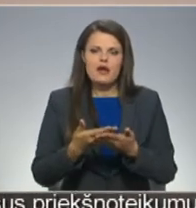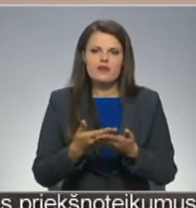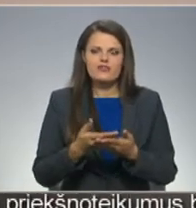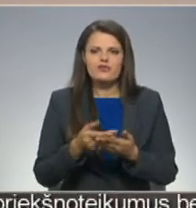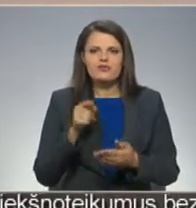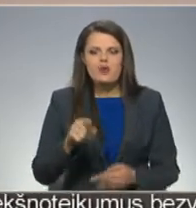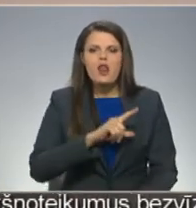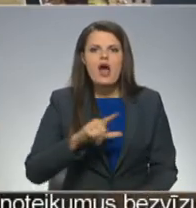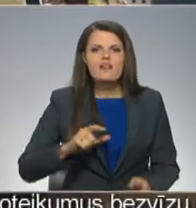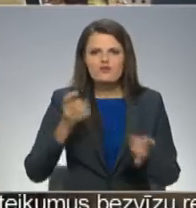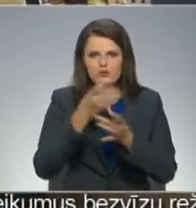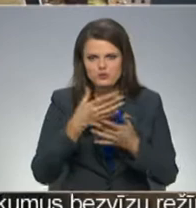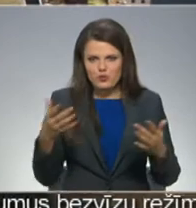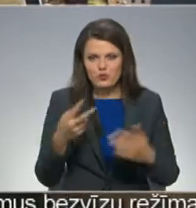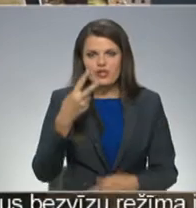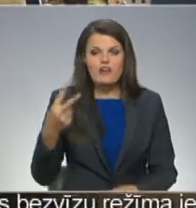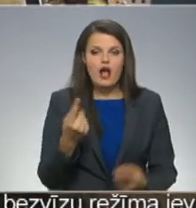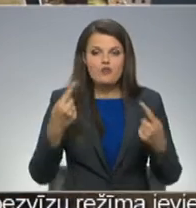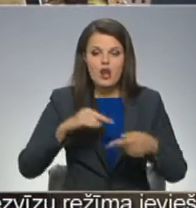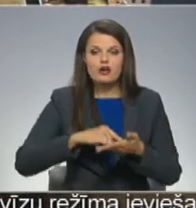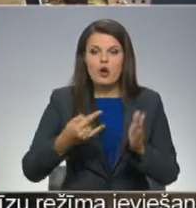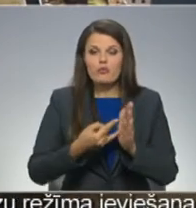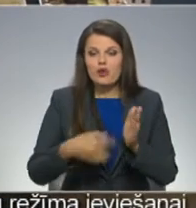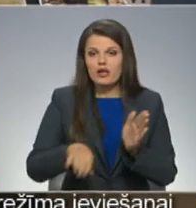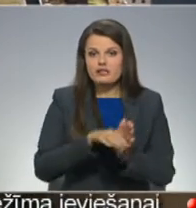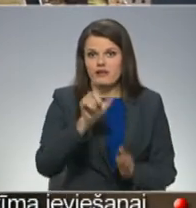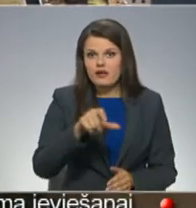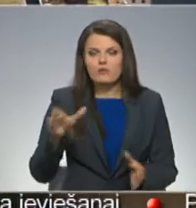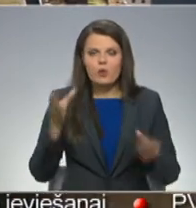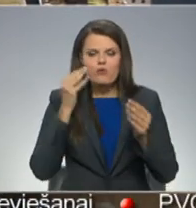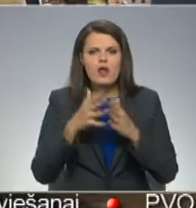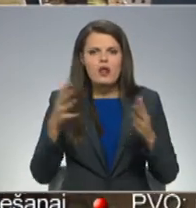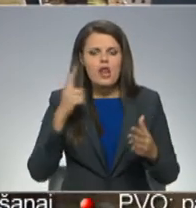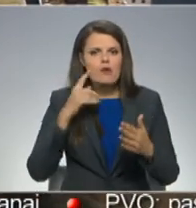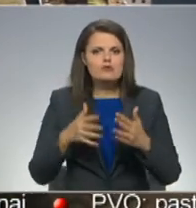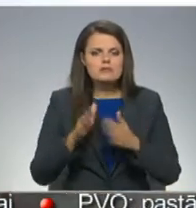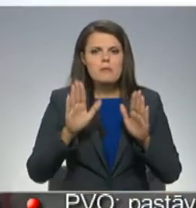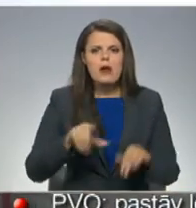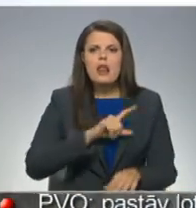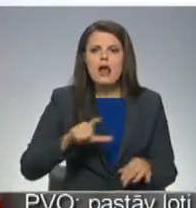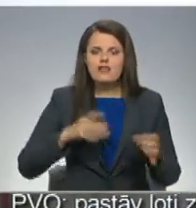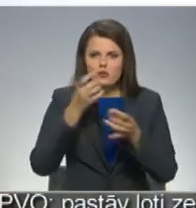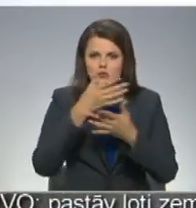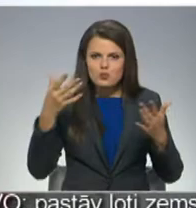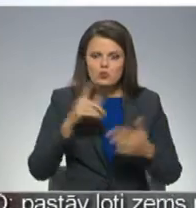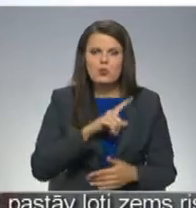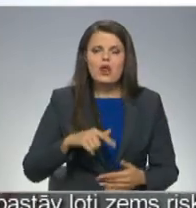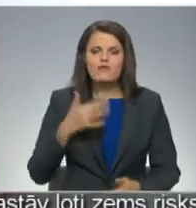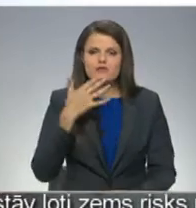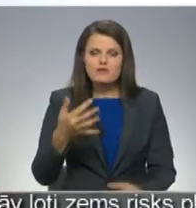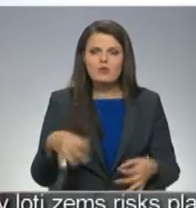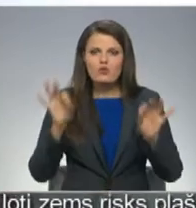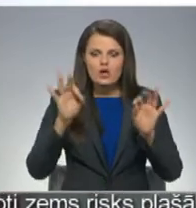to Latvijas kultūru. Divu gadu laikā projekta dalībnieki guva lielāku izpratni par latvisko kultūrvidi, latviešu valodas nozīmi